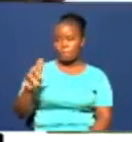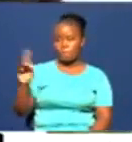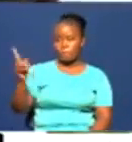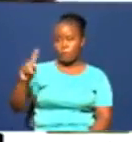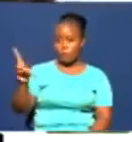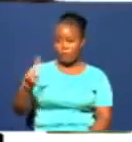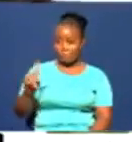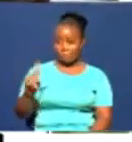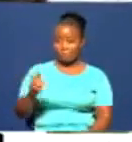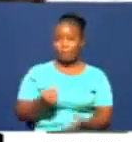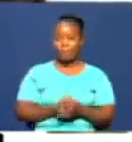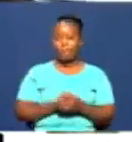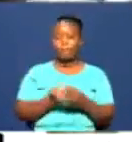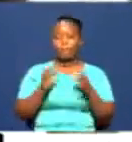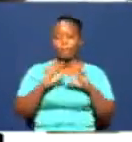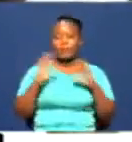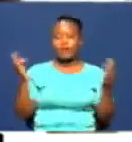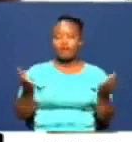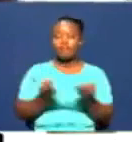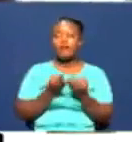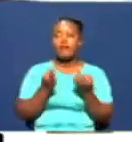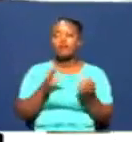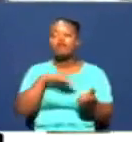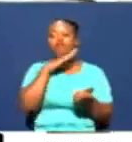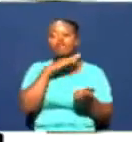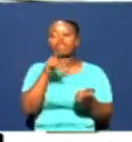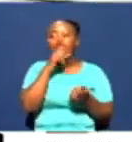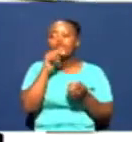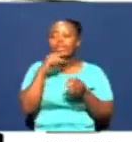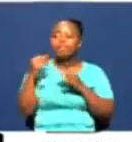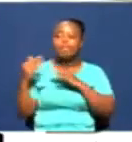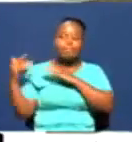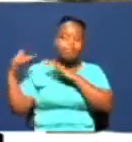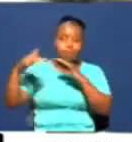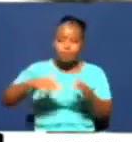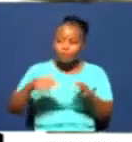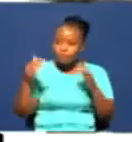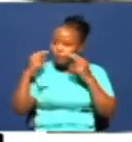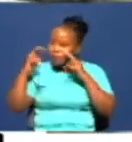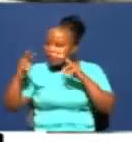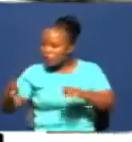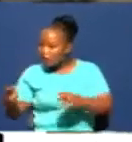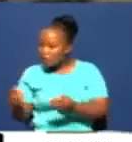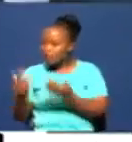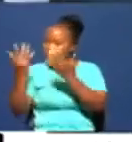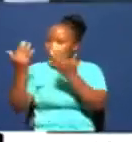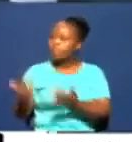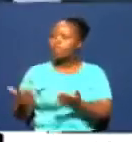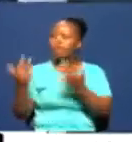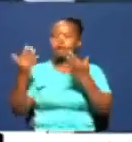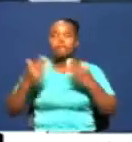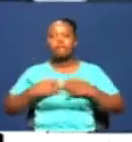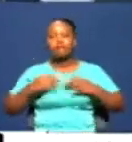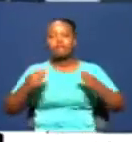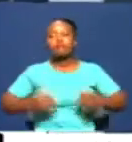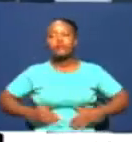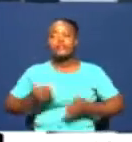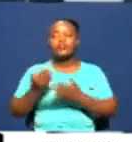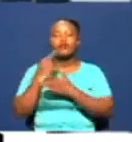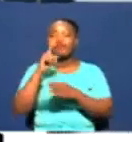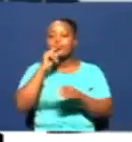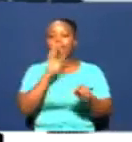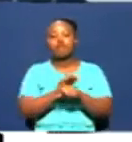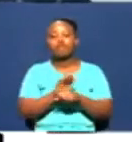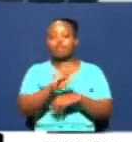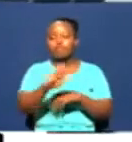familia ya marehemu Charles Njonjo iliwasili hapa kushuhudia kuchomwa kwa mwili wake kuambatana na usia wake. Njonjo alifariki